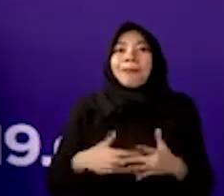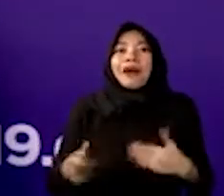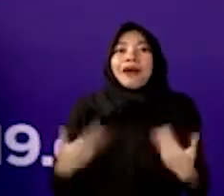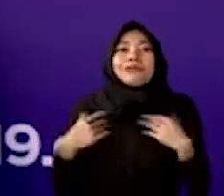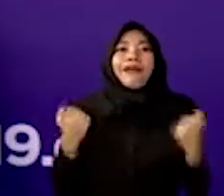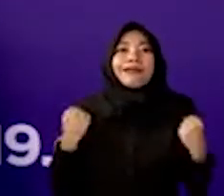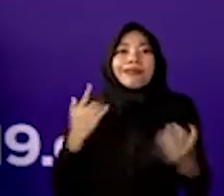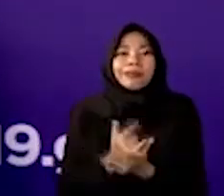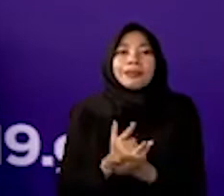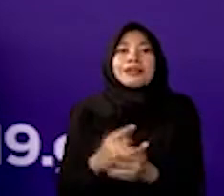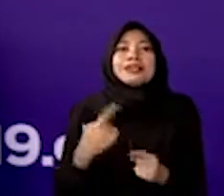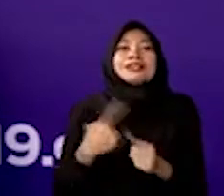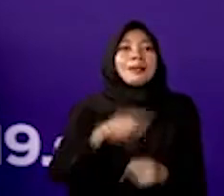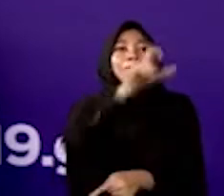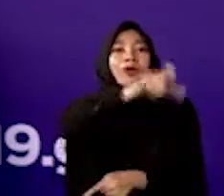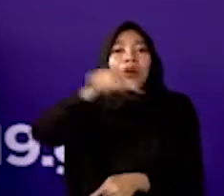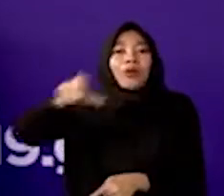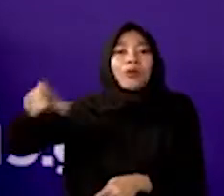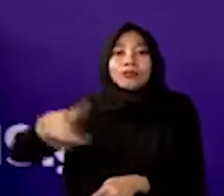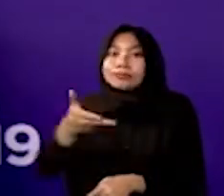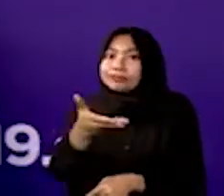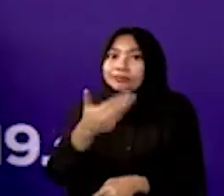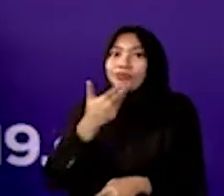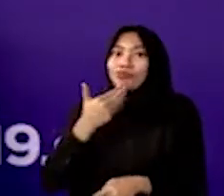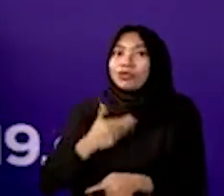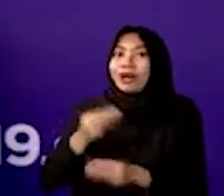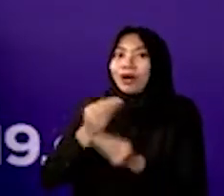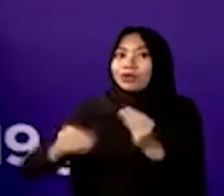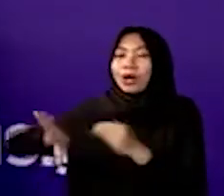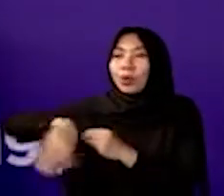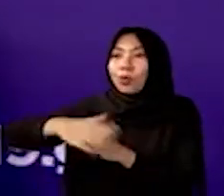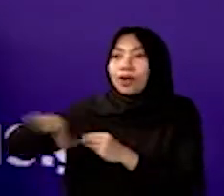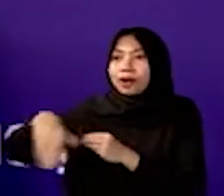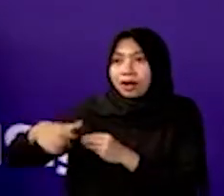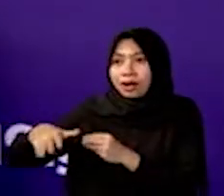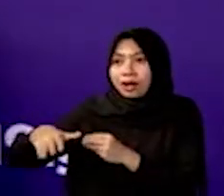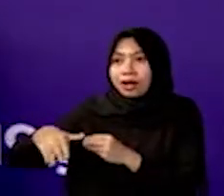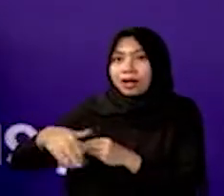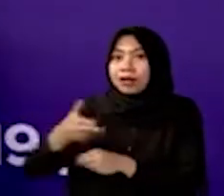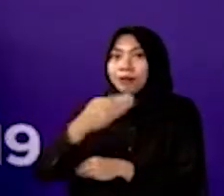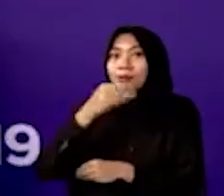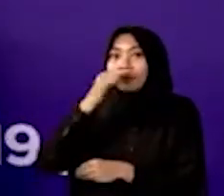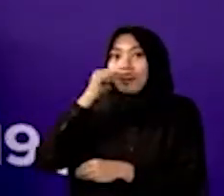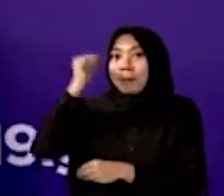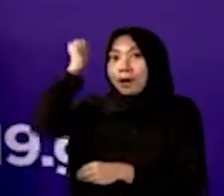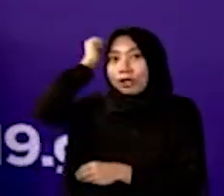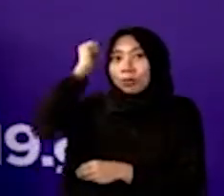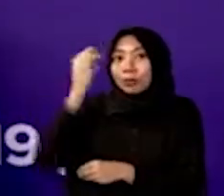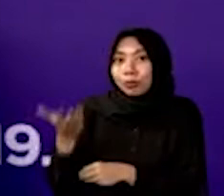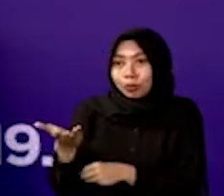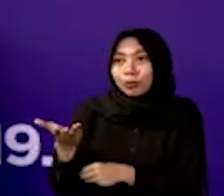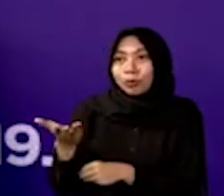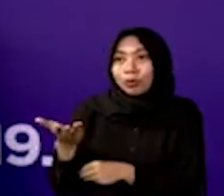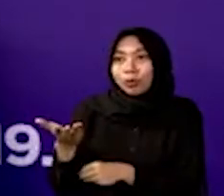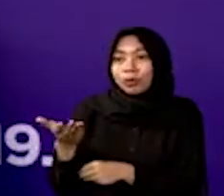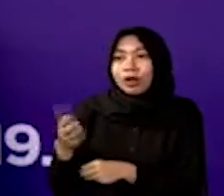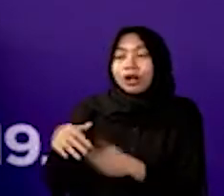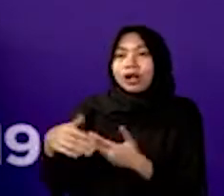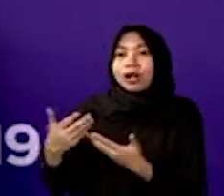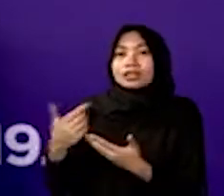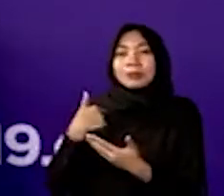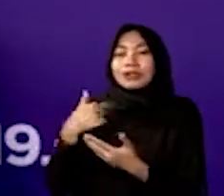ingat setiap kita pasti punya keluarga setiap kita pasti punya orang tua setiap kita pasti punya orang-orang